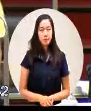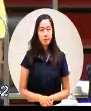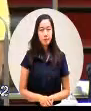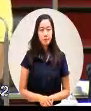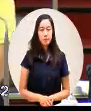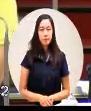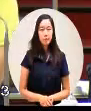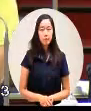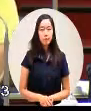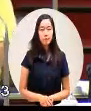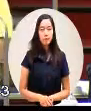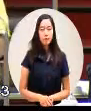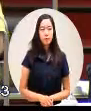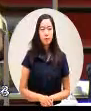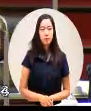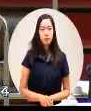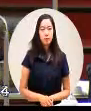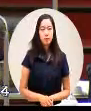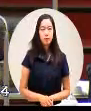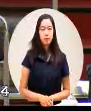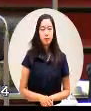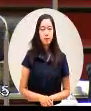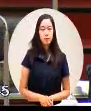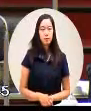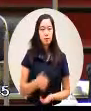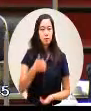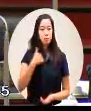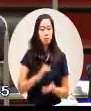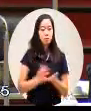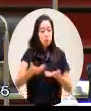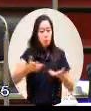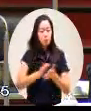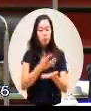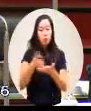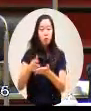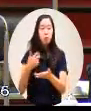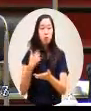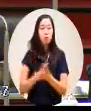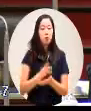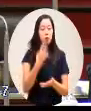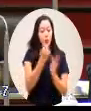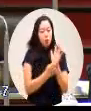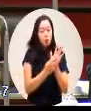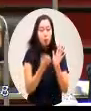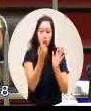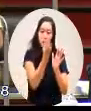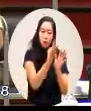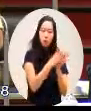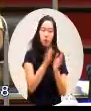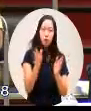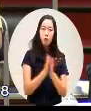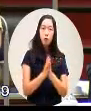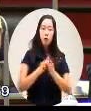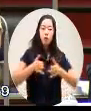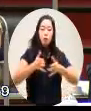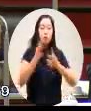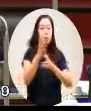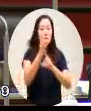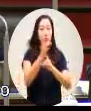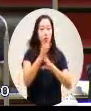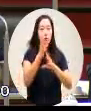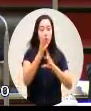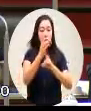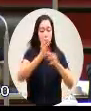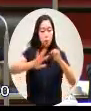好，我代志做者，我简单几个例子：罗德高中苏进校